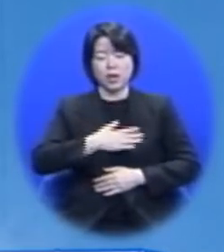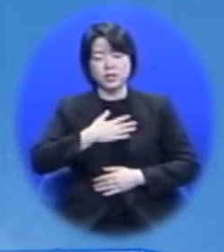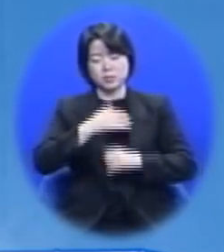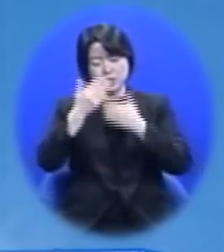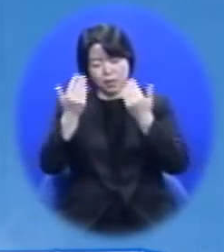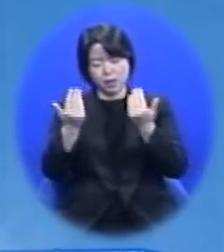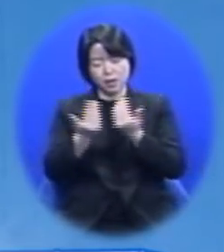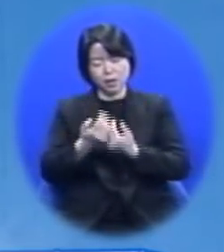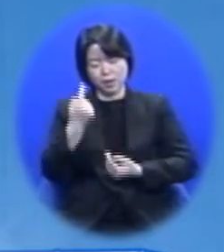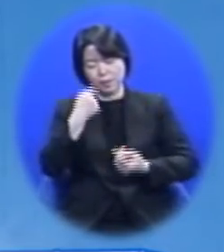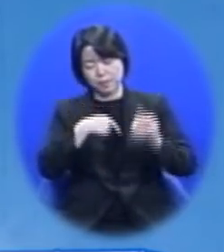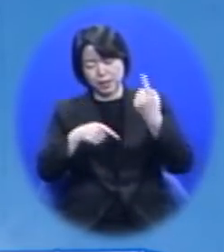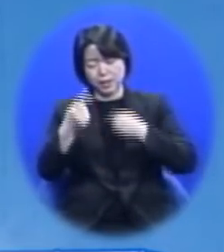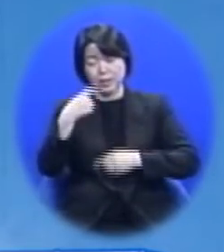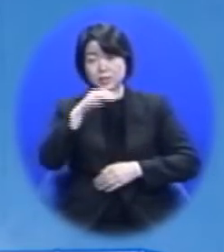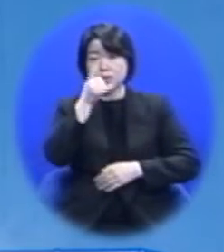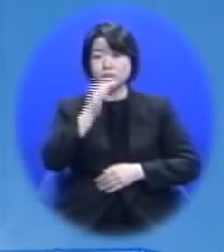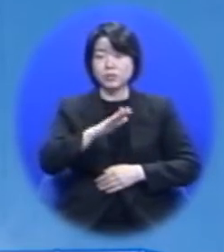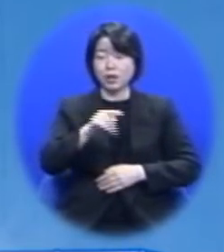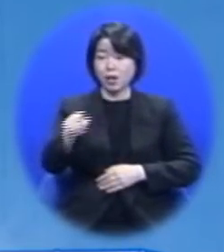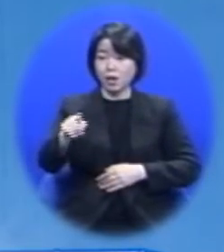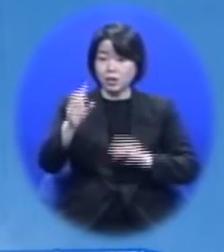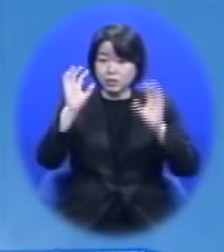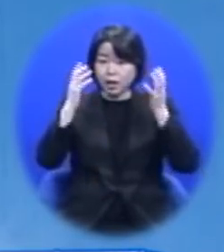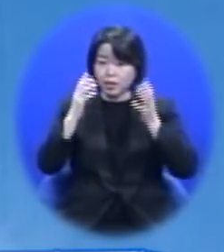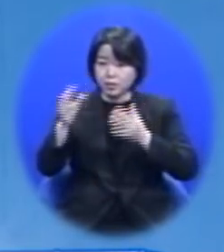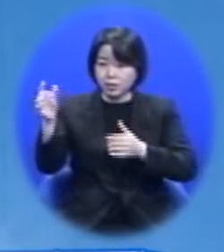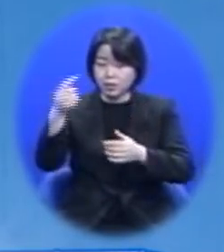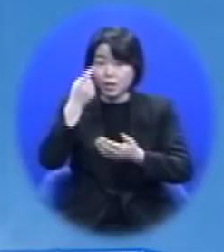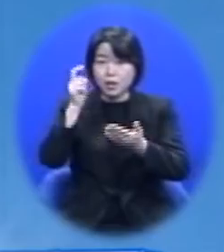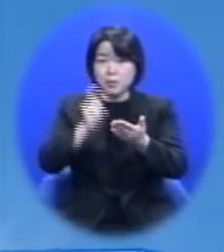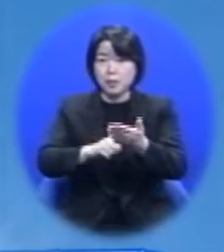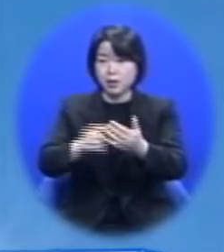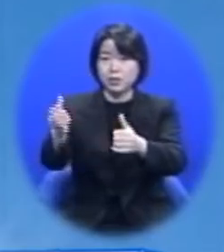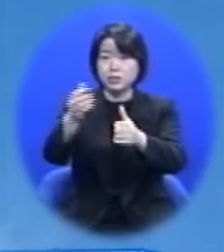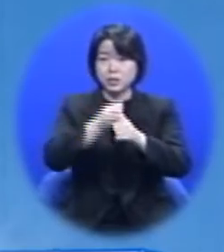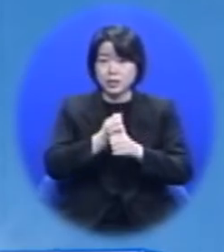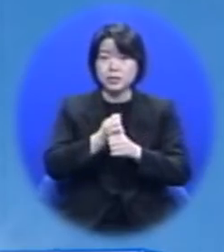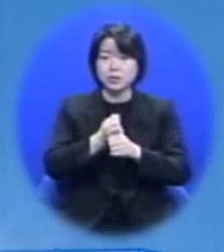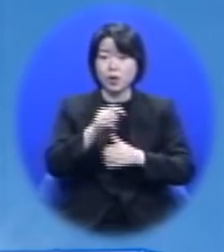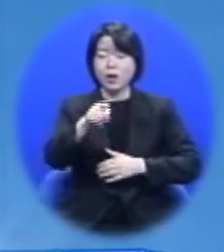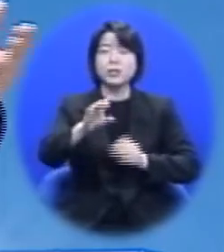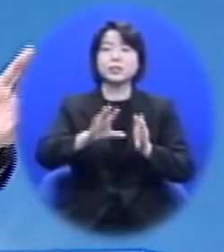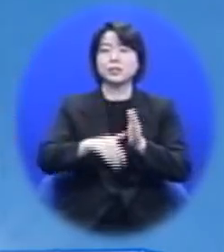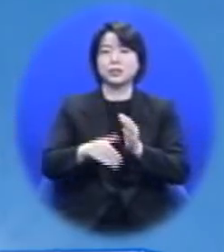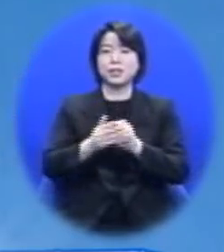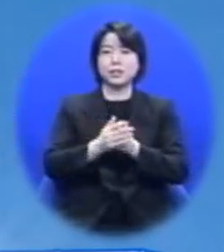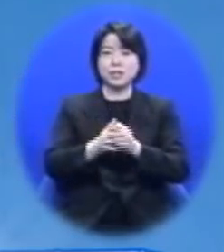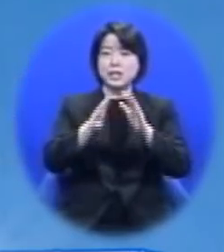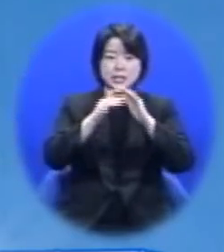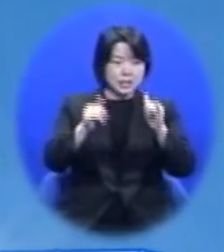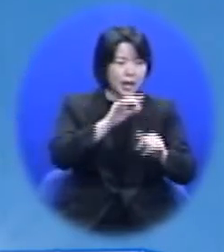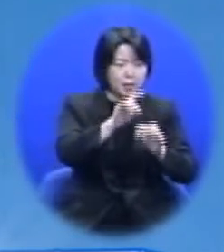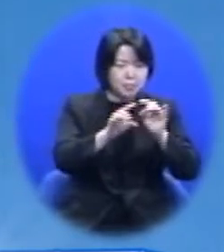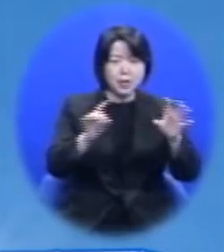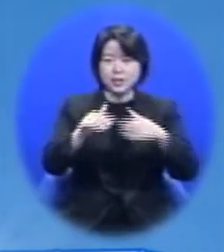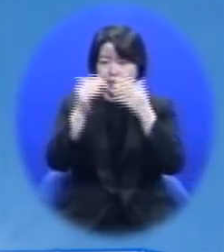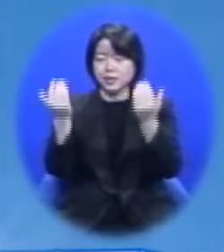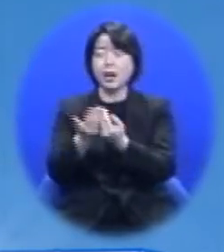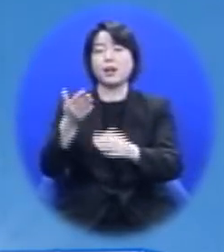녹는데 그 아이를 찾았어요. 그때는요, 그냥 사람들마다 다